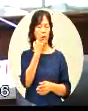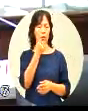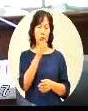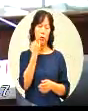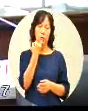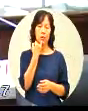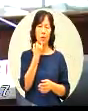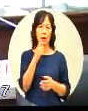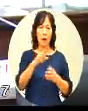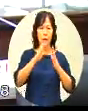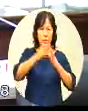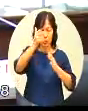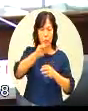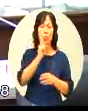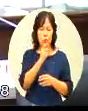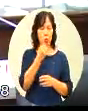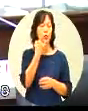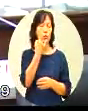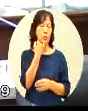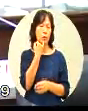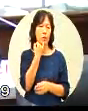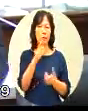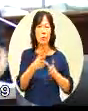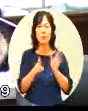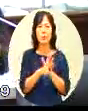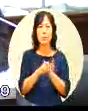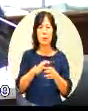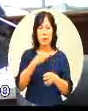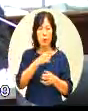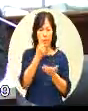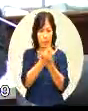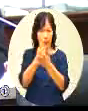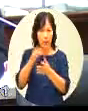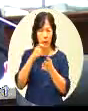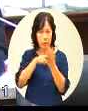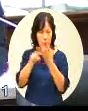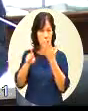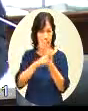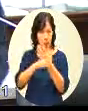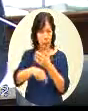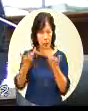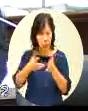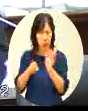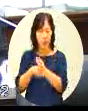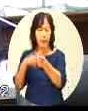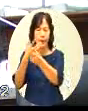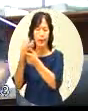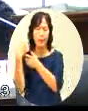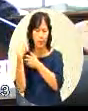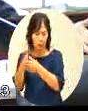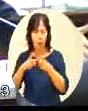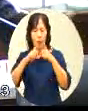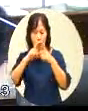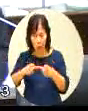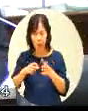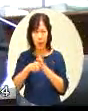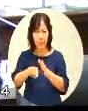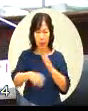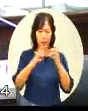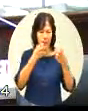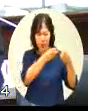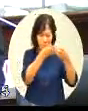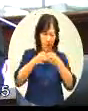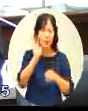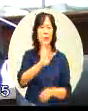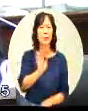好，还是市长你讲有好得不好啊？不是，而是说我们这个是专业的问题，留给专业去回答，不是在议事厅能够讨论